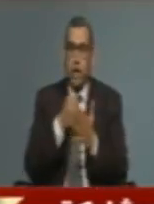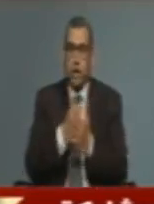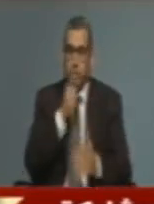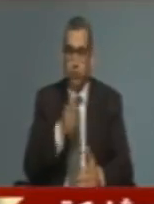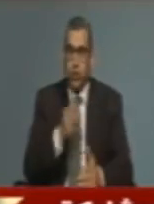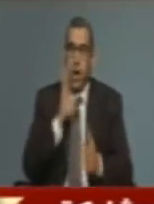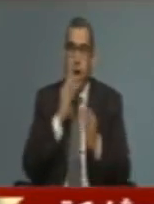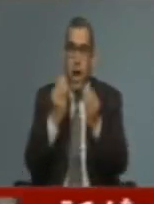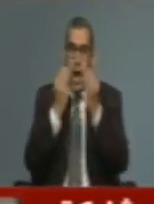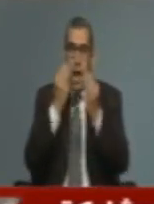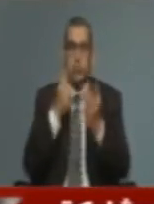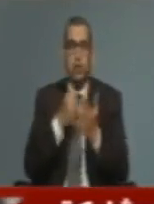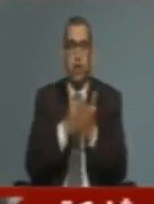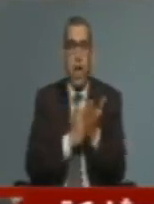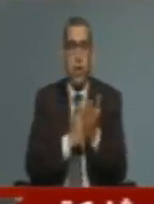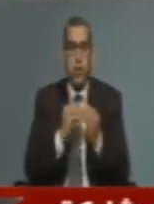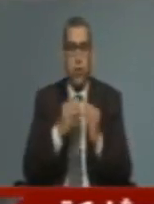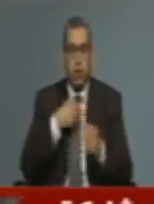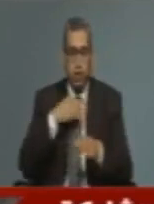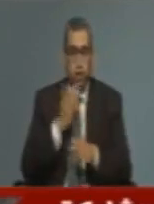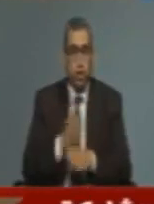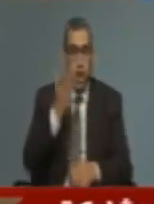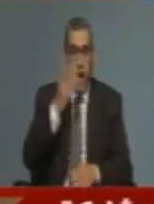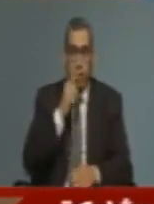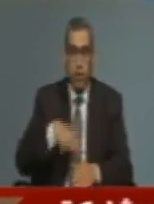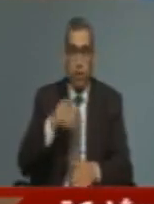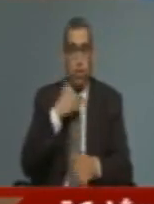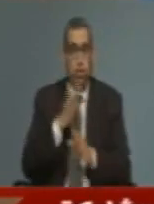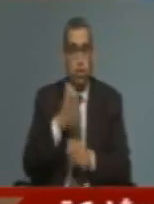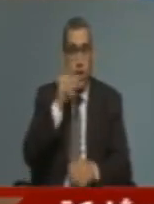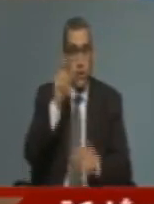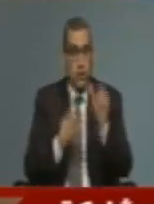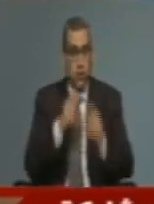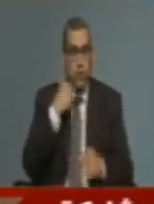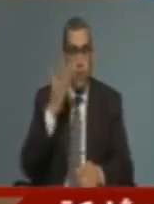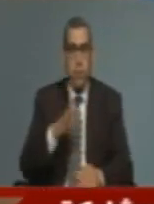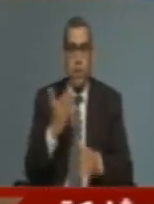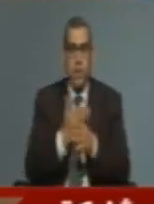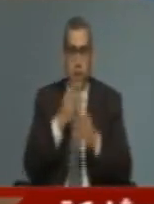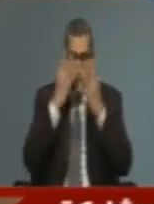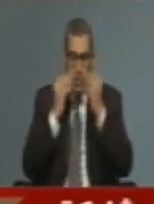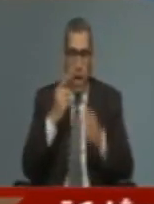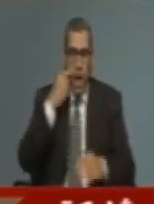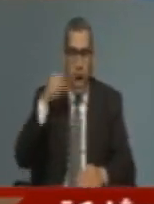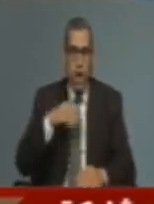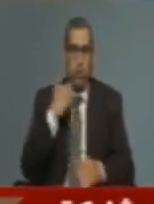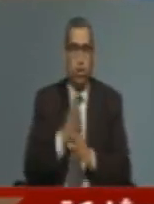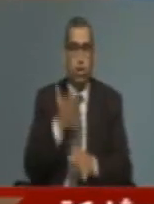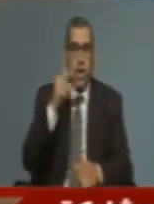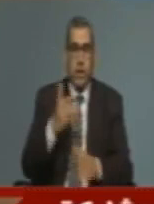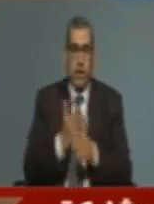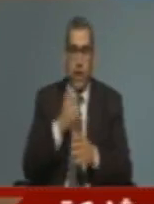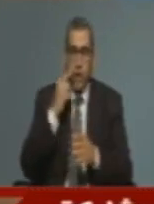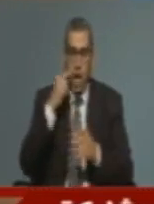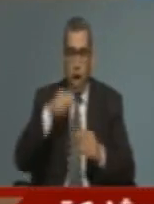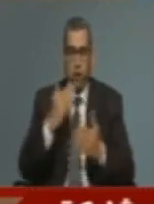معنى الشهادة، وعرفنا ان الشهداء دول هم الناس اللي بتموت وبتضحي بحياتها عشان احنا نعيش.